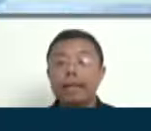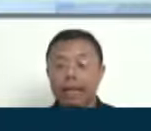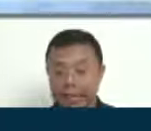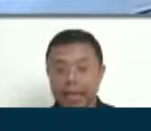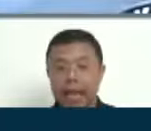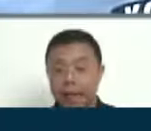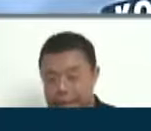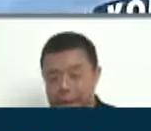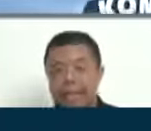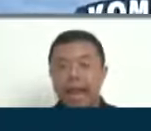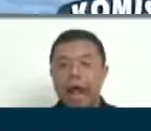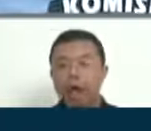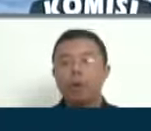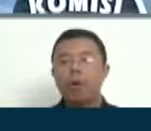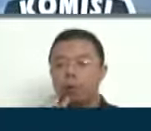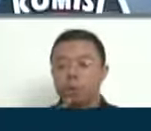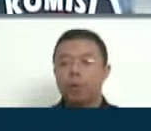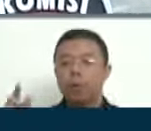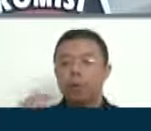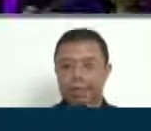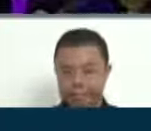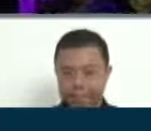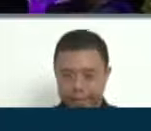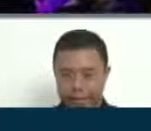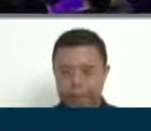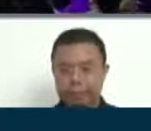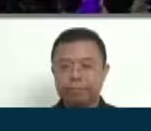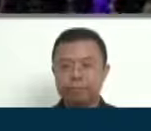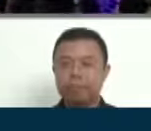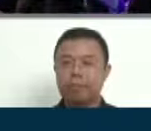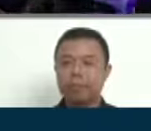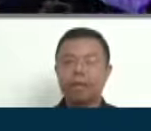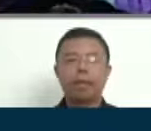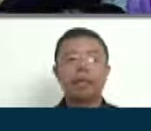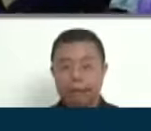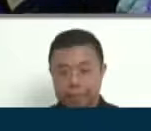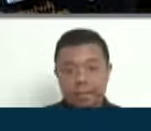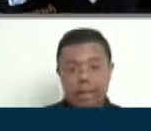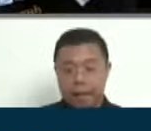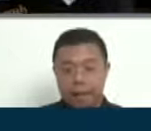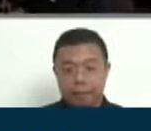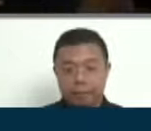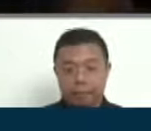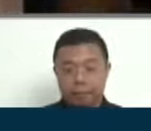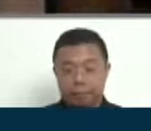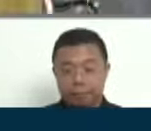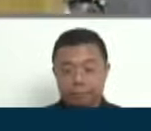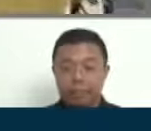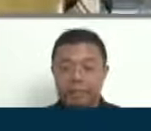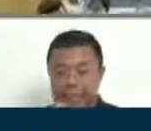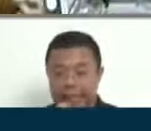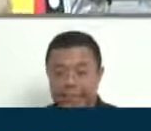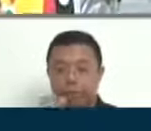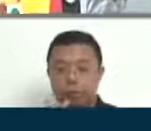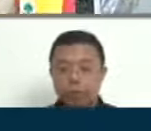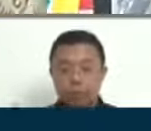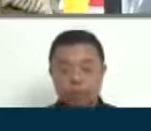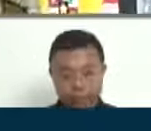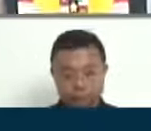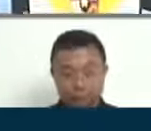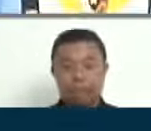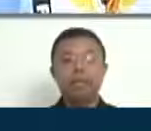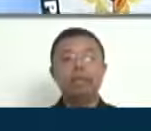tinggal menghitung hari untuk masyarakat Indonesia menentukan siapa yang akan menjadi pemimpin